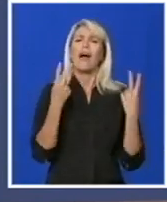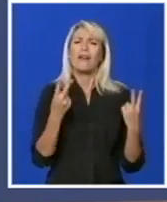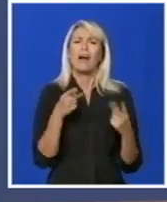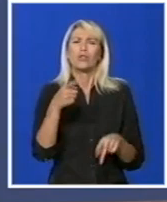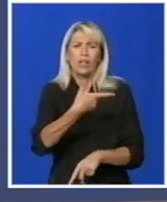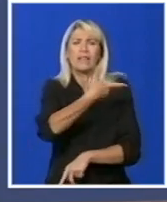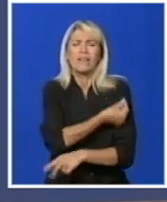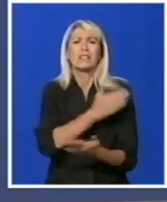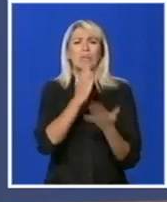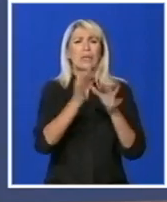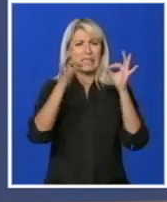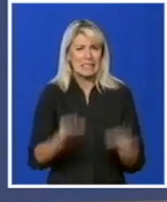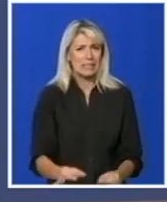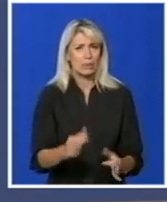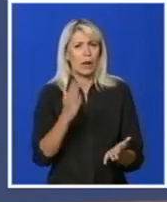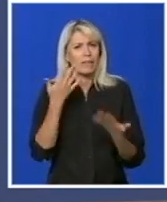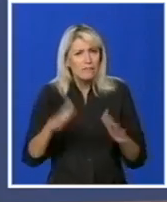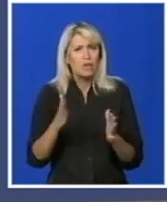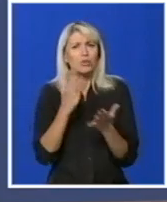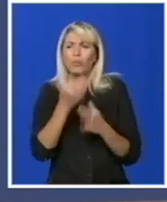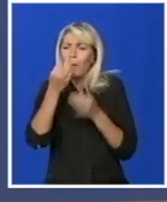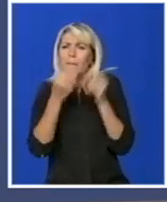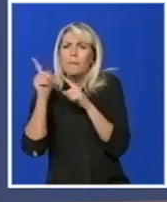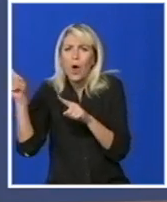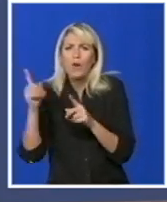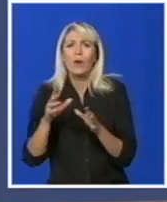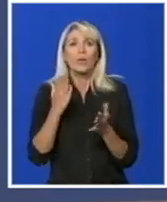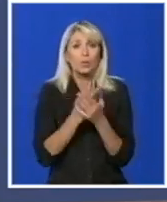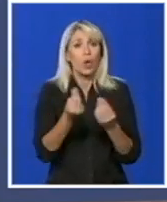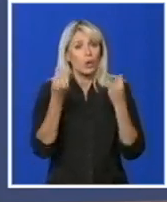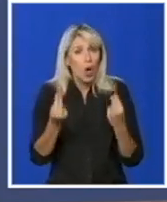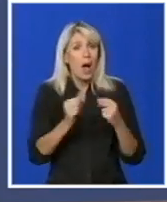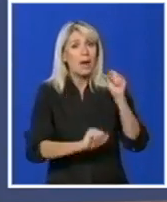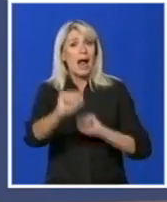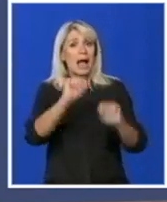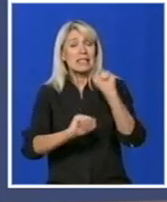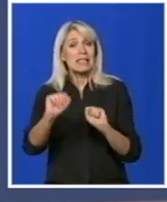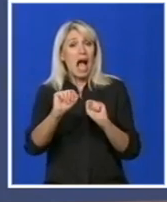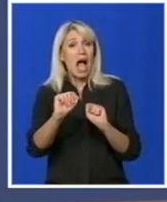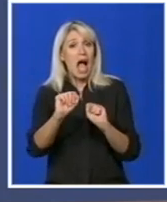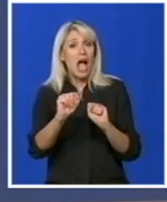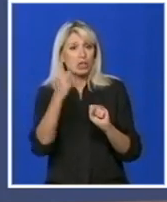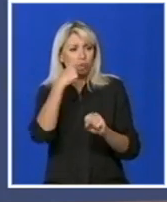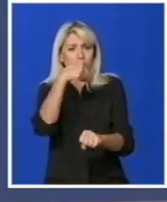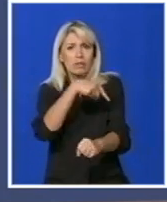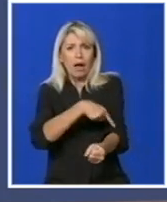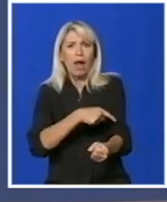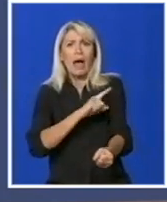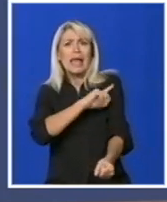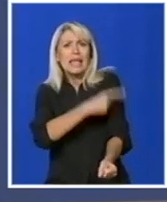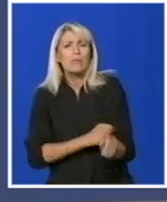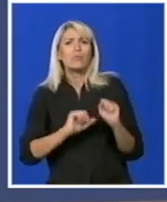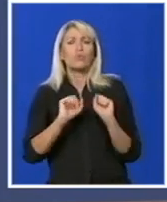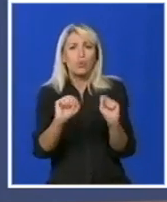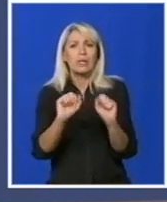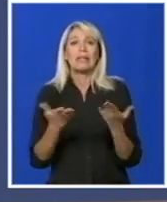bude proverena, da daje visoku zaštitu, odnosno visok titar antitela, imunitet, i